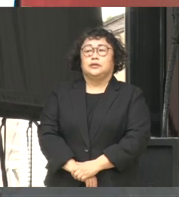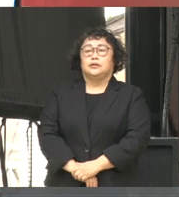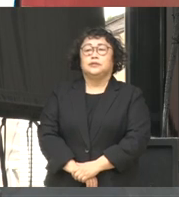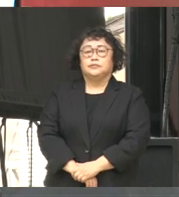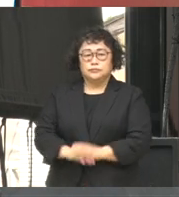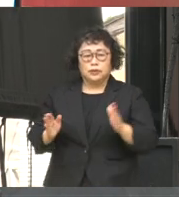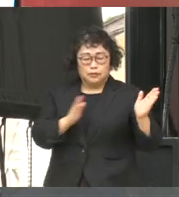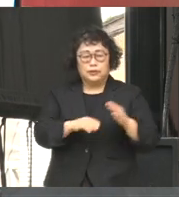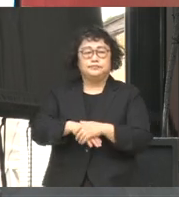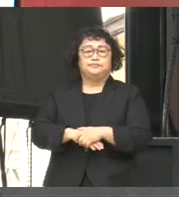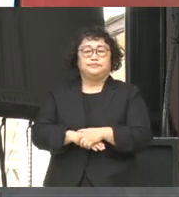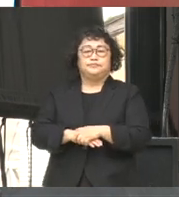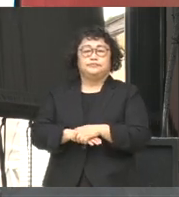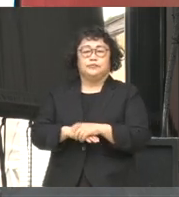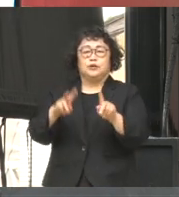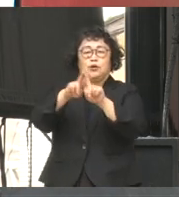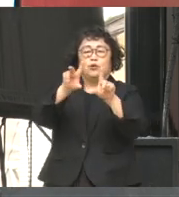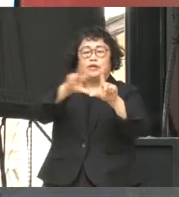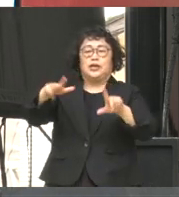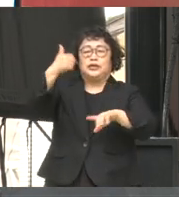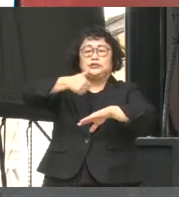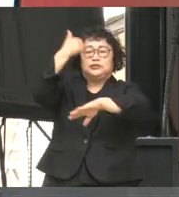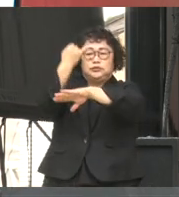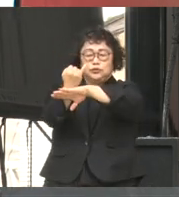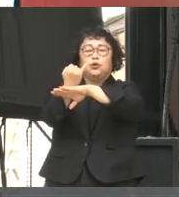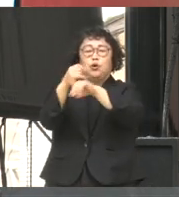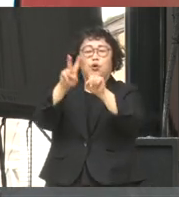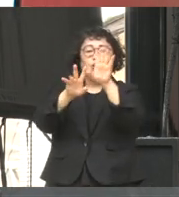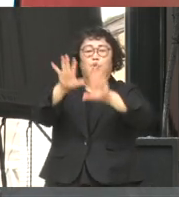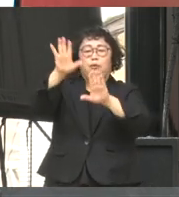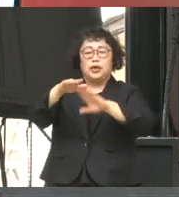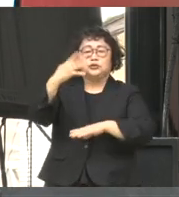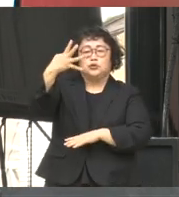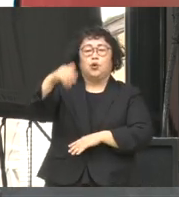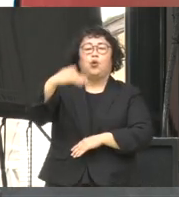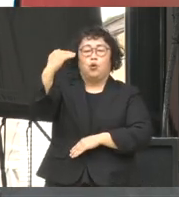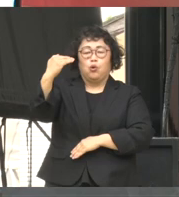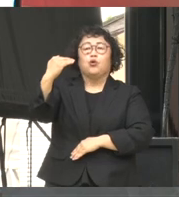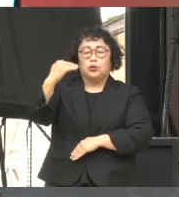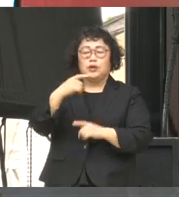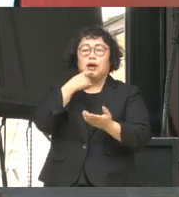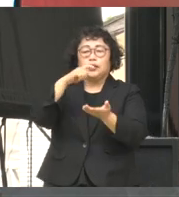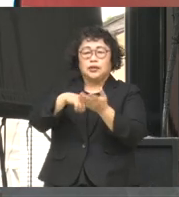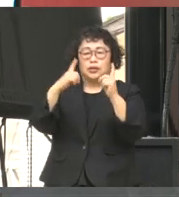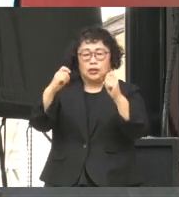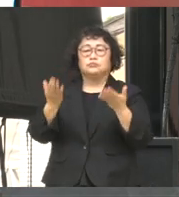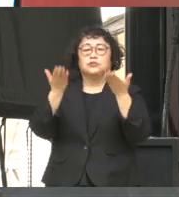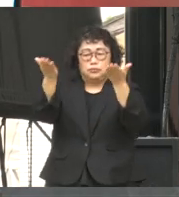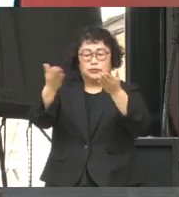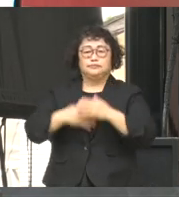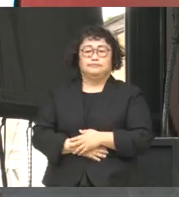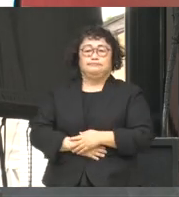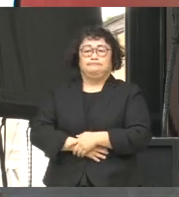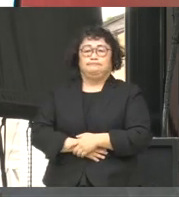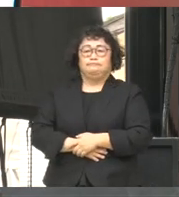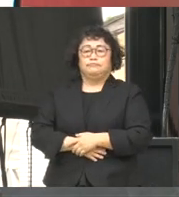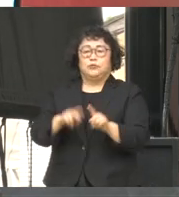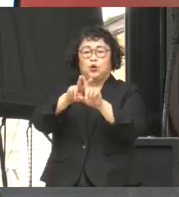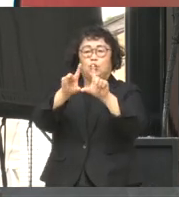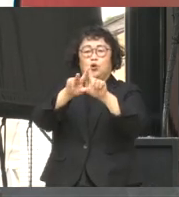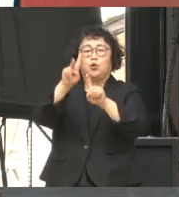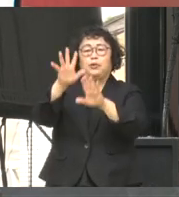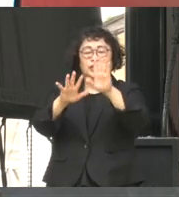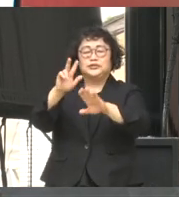それでは最初に小平市長小林陽子より一言ご挨拶いたします。小林市